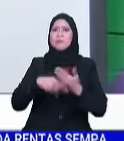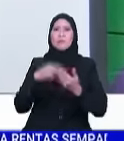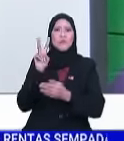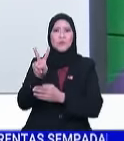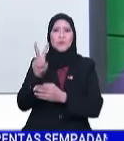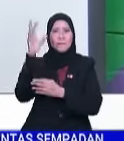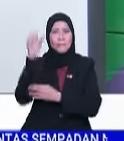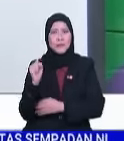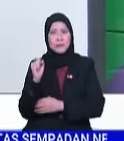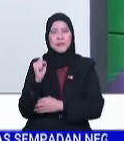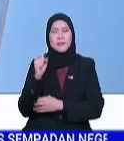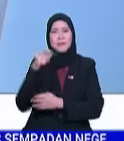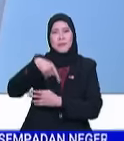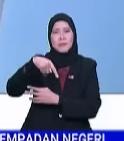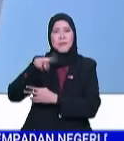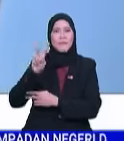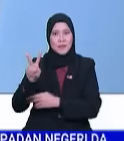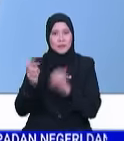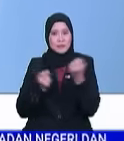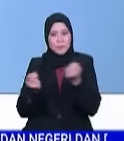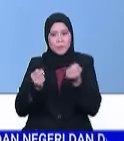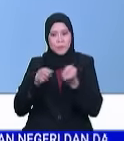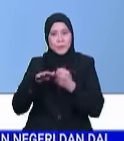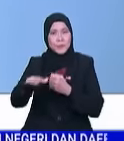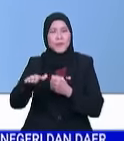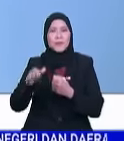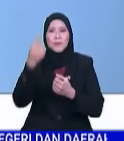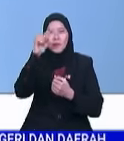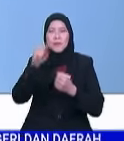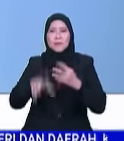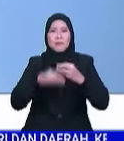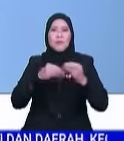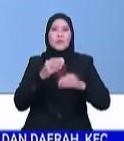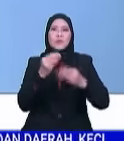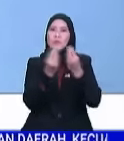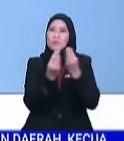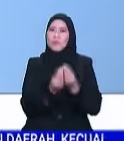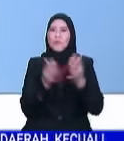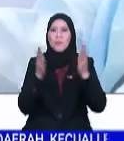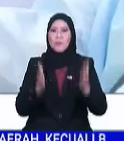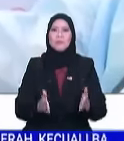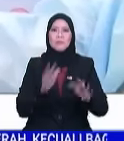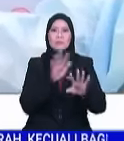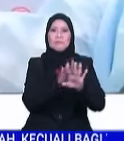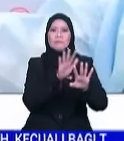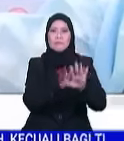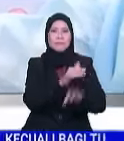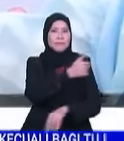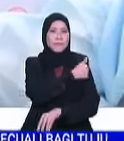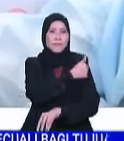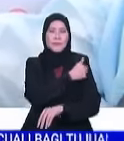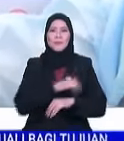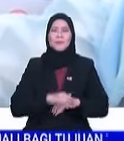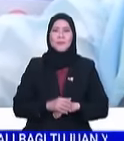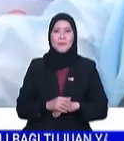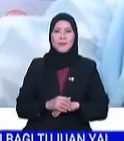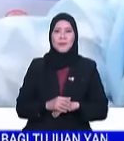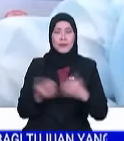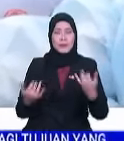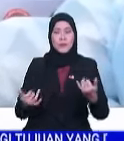khas sebagai PPV bergerak bagi menampung jumlah penerima vaksin yang ramai. Pada hari ini, kami menjalankan